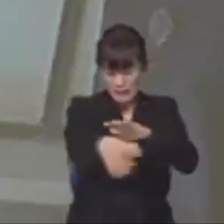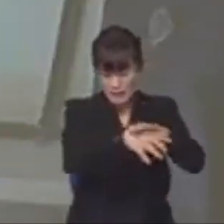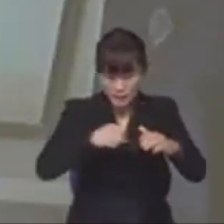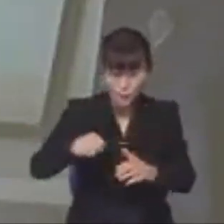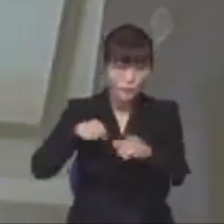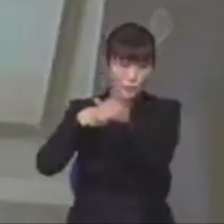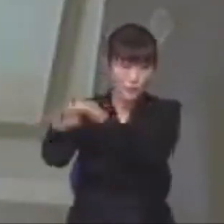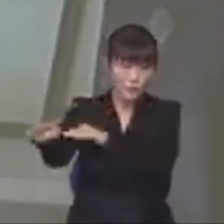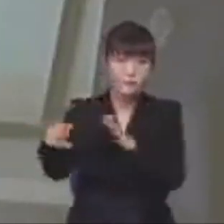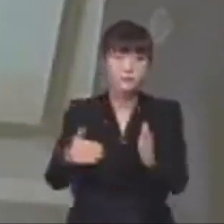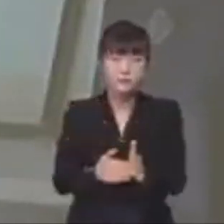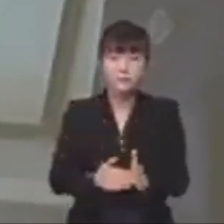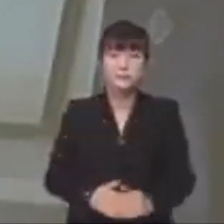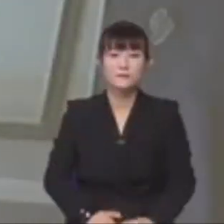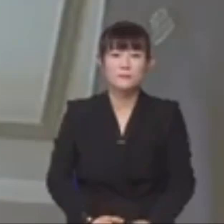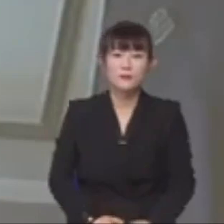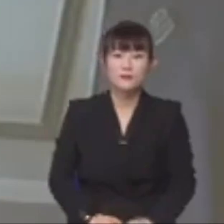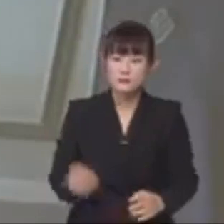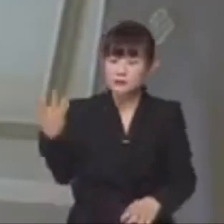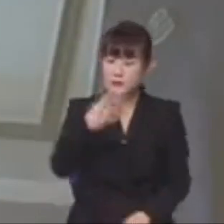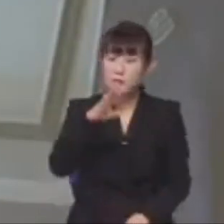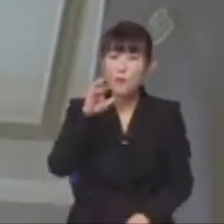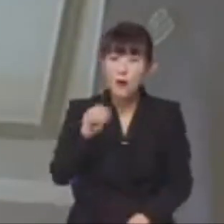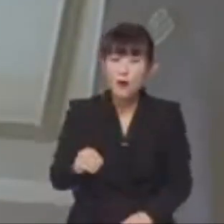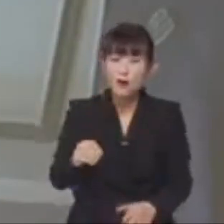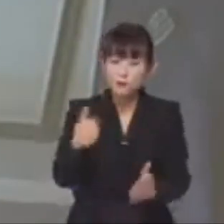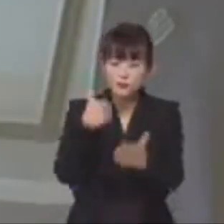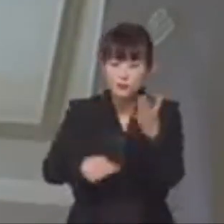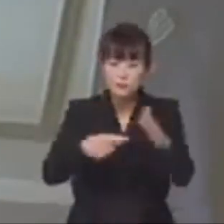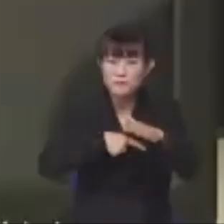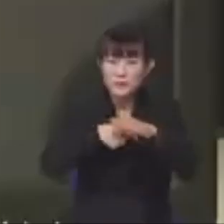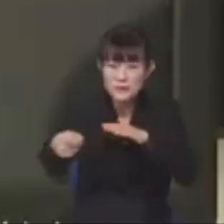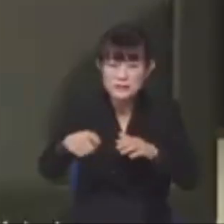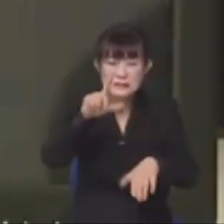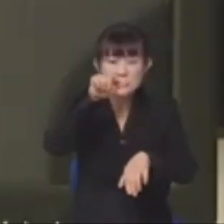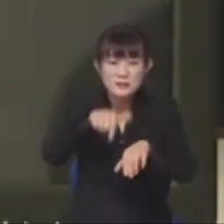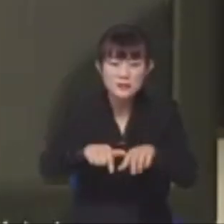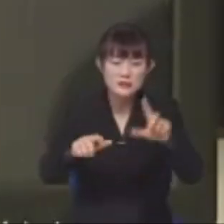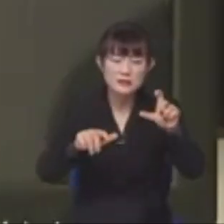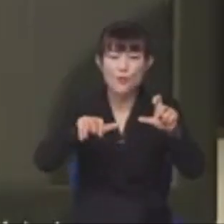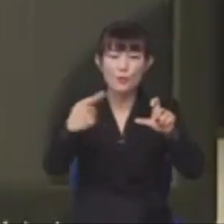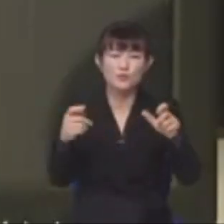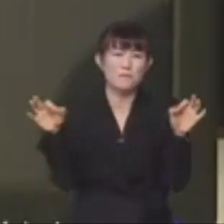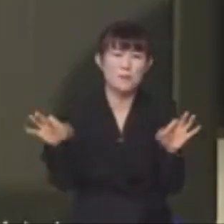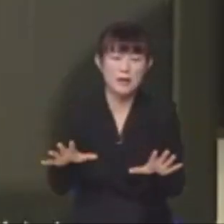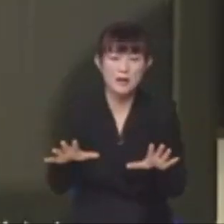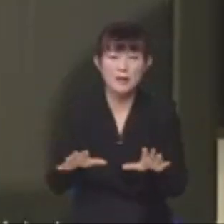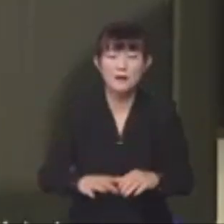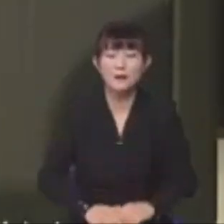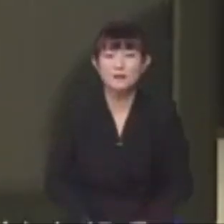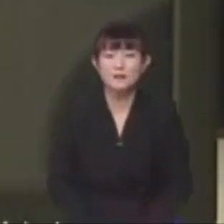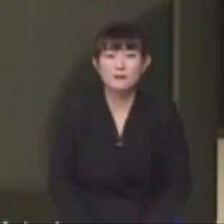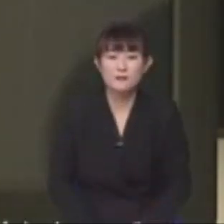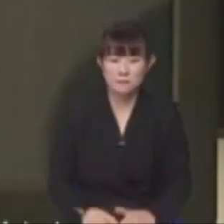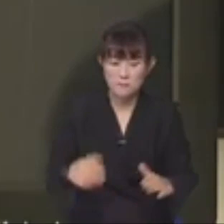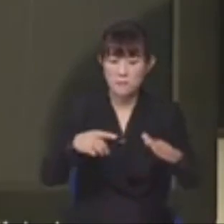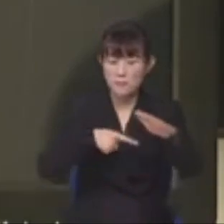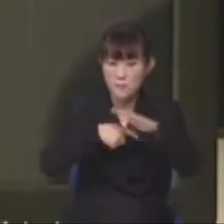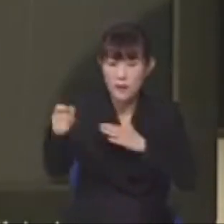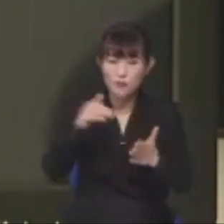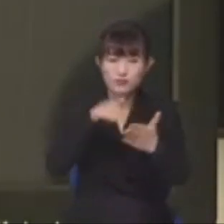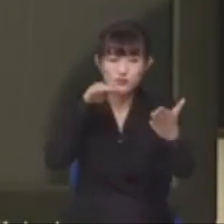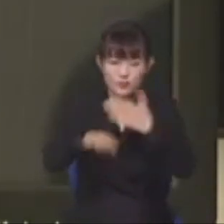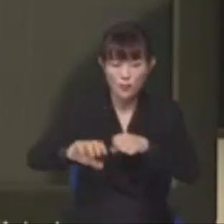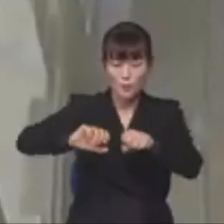담아 달아납니다 이들이 4000만원 상당의 귀금속을 훔치는데 걸린 시간은 단 15초 범행 직후